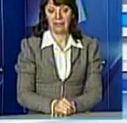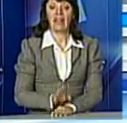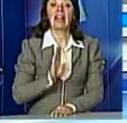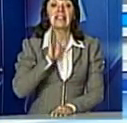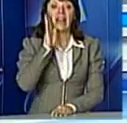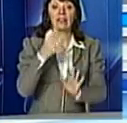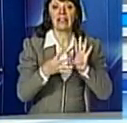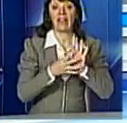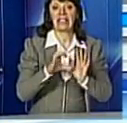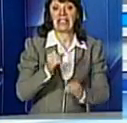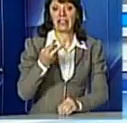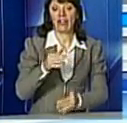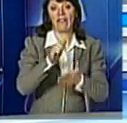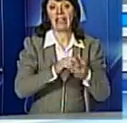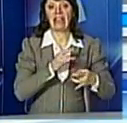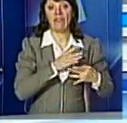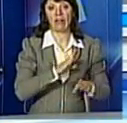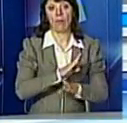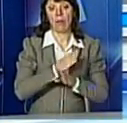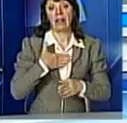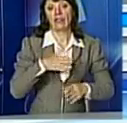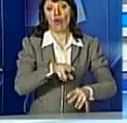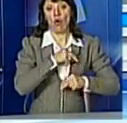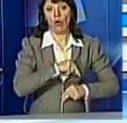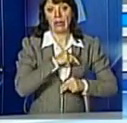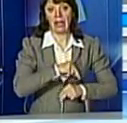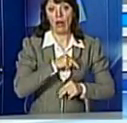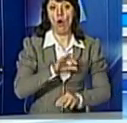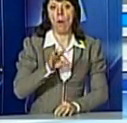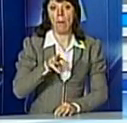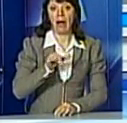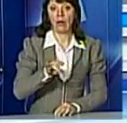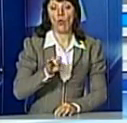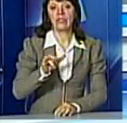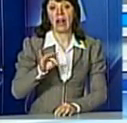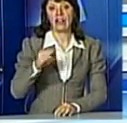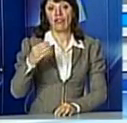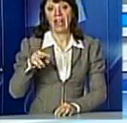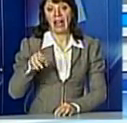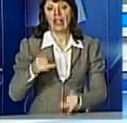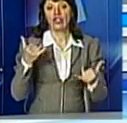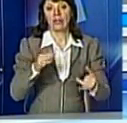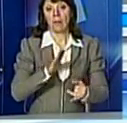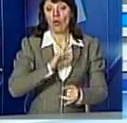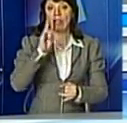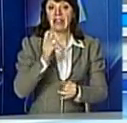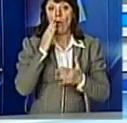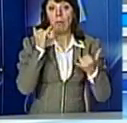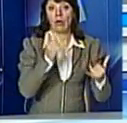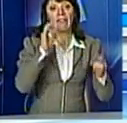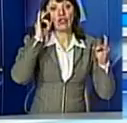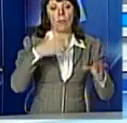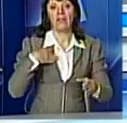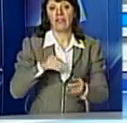зранку 9 січня від інфаркту помер наш колега Омар Узарашвілі сьогодні відправили заупокійне богослужіння за відомим